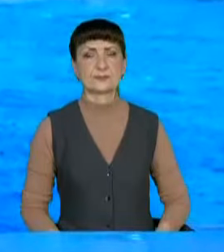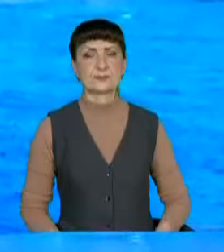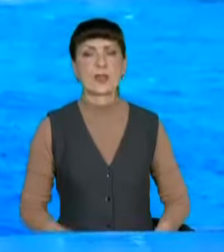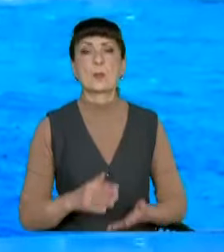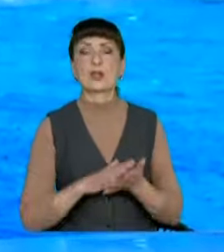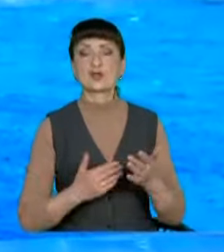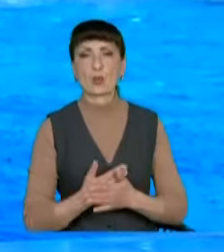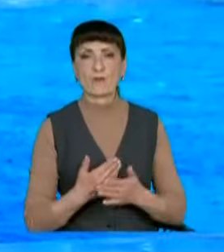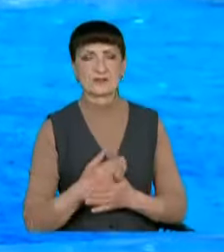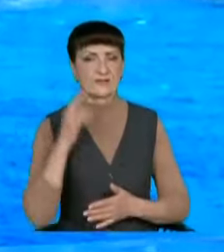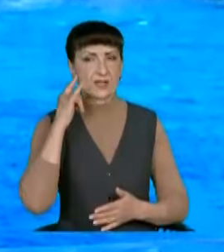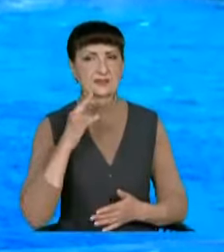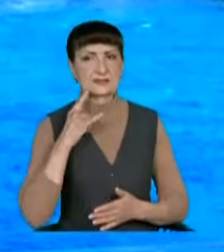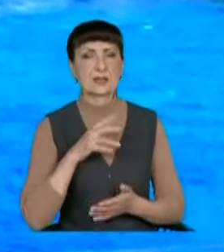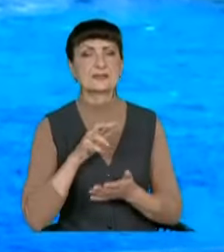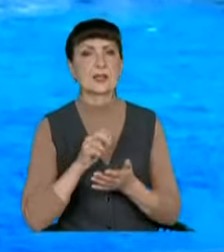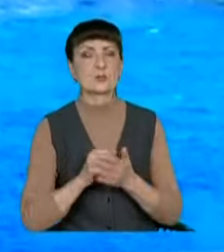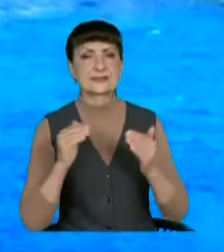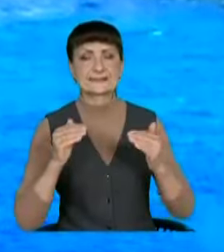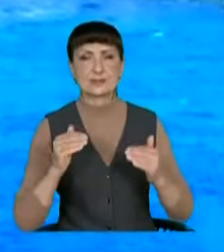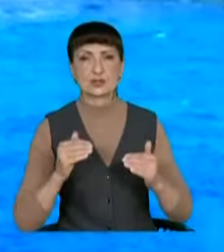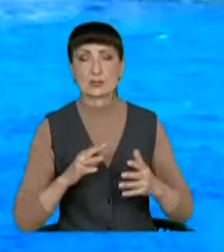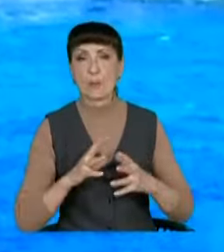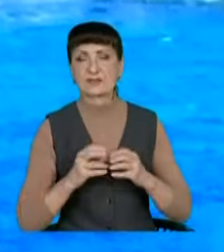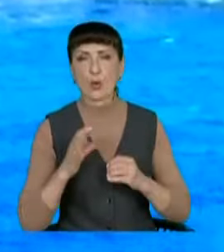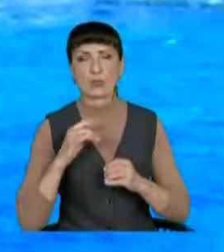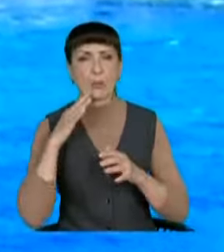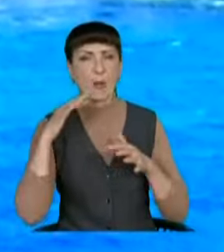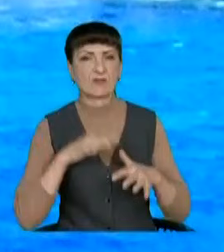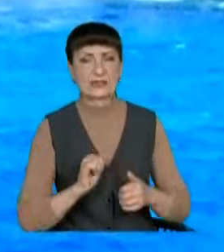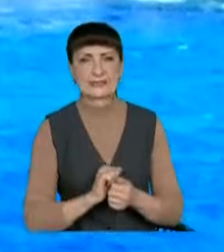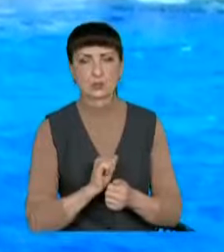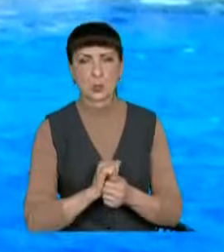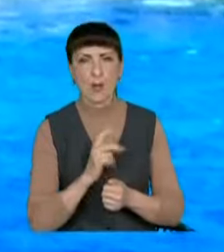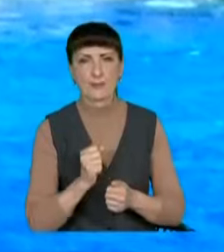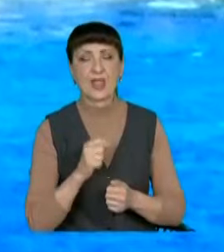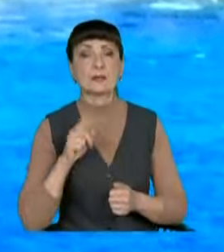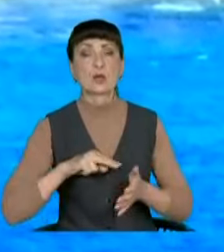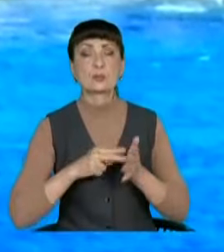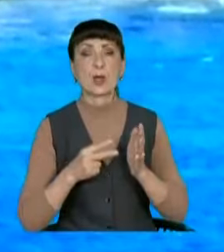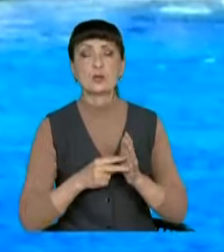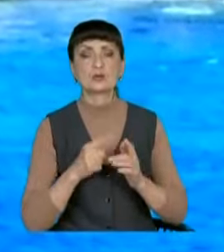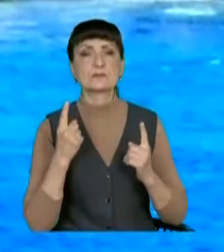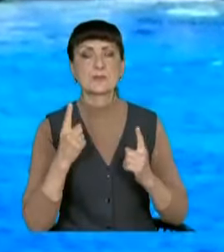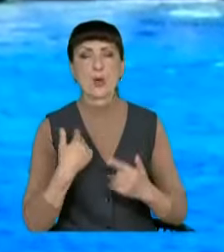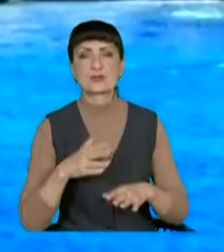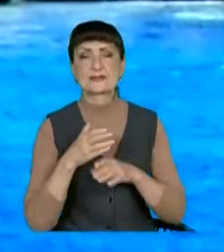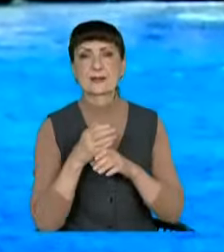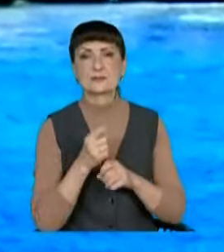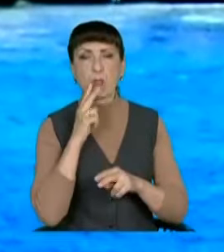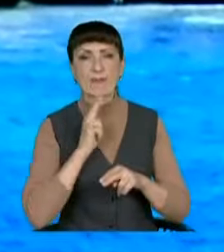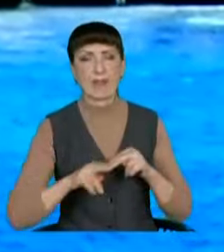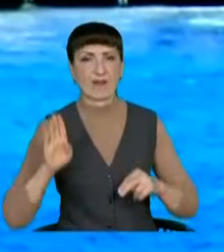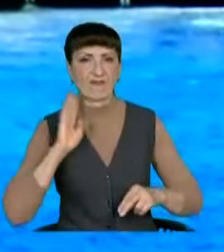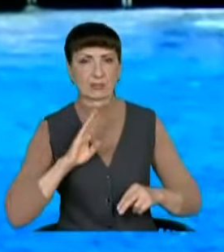Продолжаем выпуск. В Казахстане займутся снижением последствий от паводков и засухи. Также планируется существенно сократить потери воды.